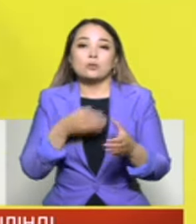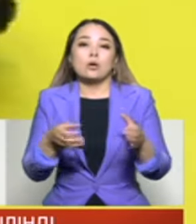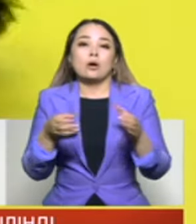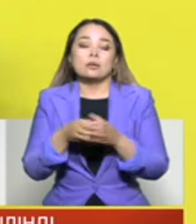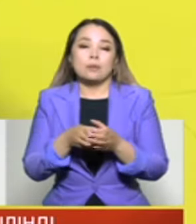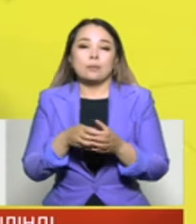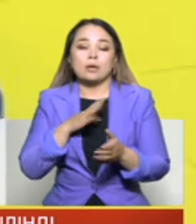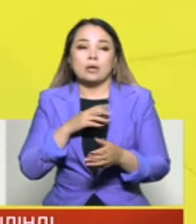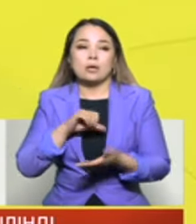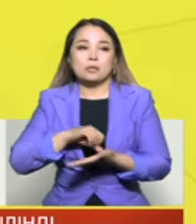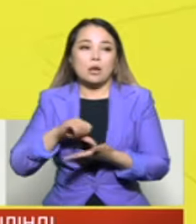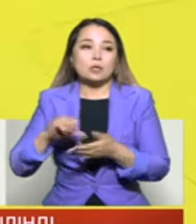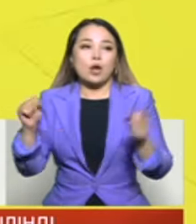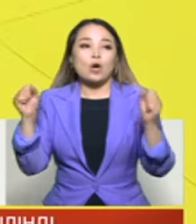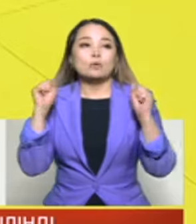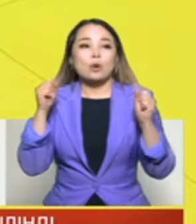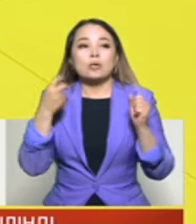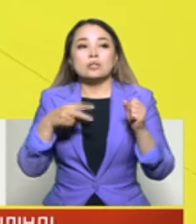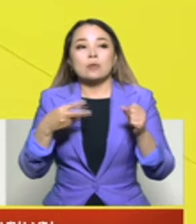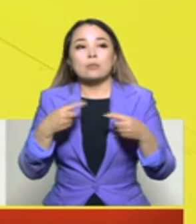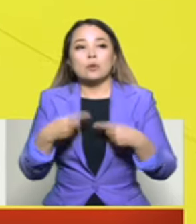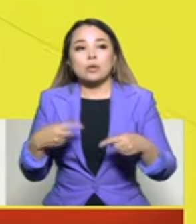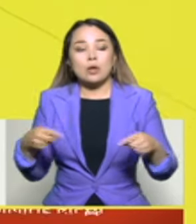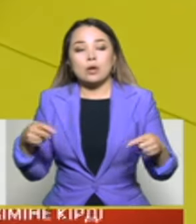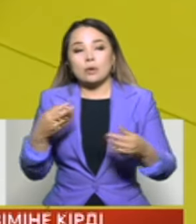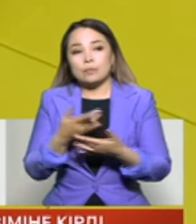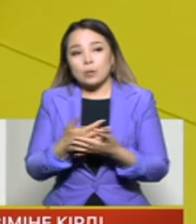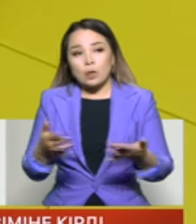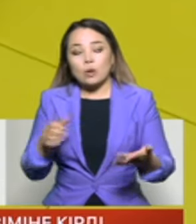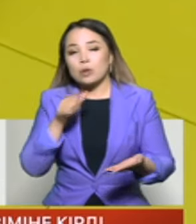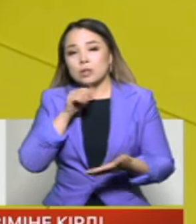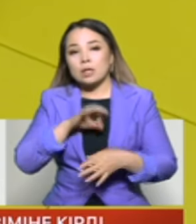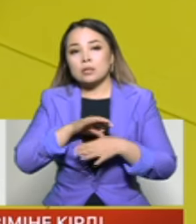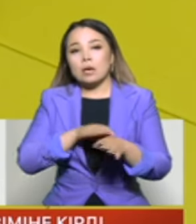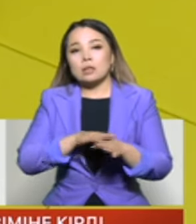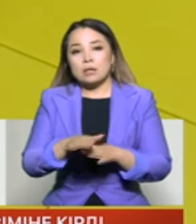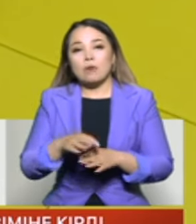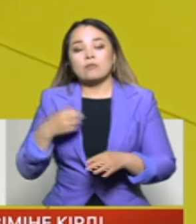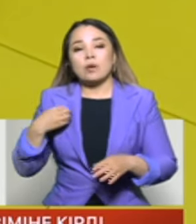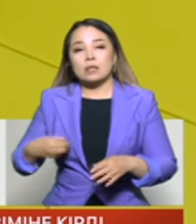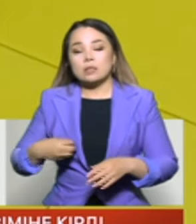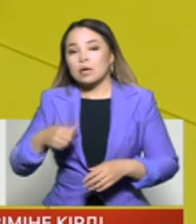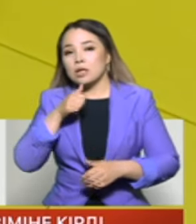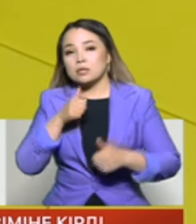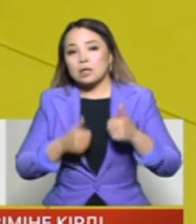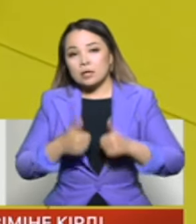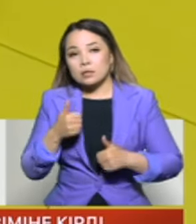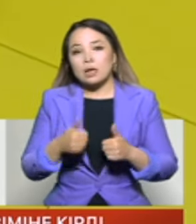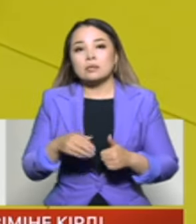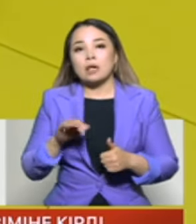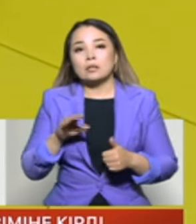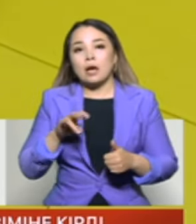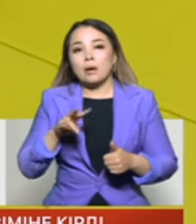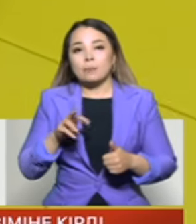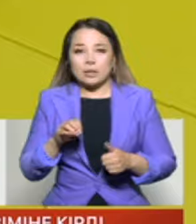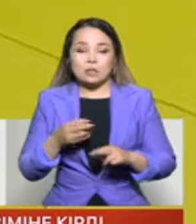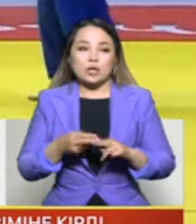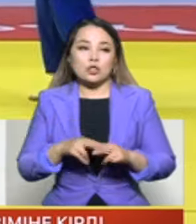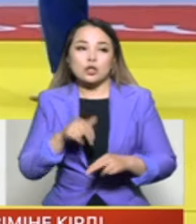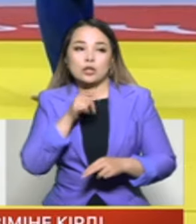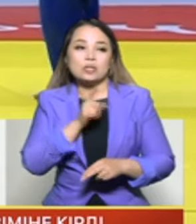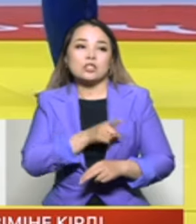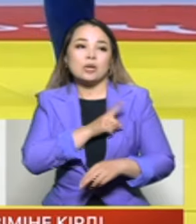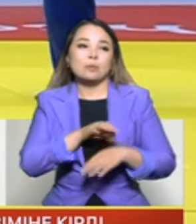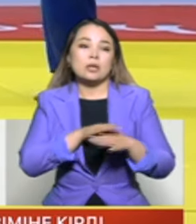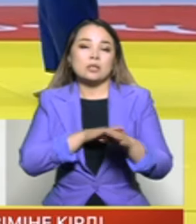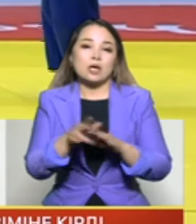құрама атлеттері спорттың 20 түрінен квота иеленді. Франциядағы байрақты бәсекеде татами шеберлері 7